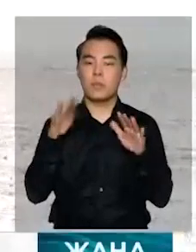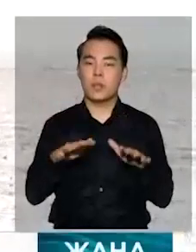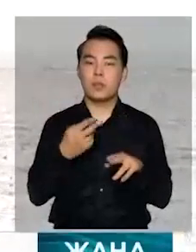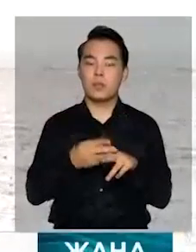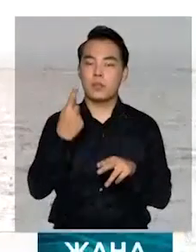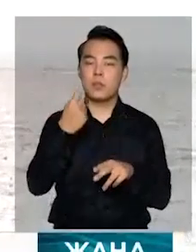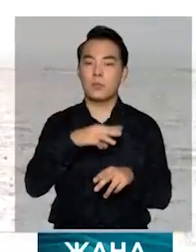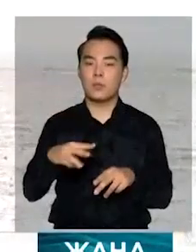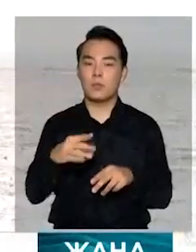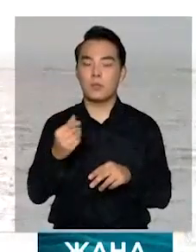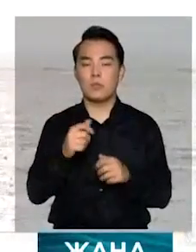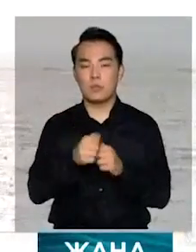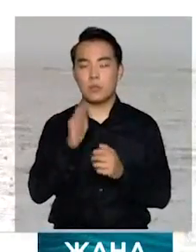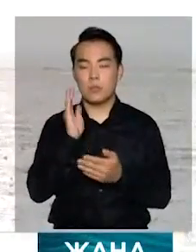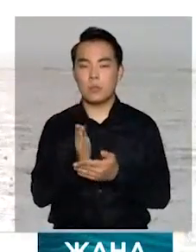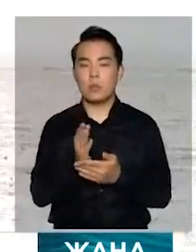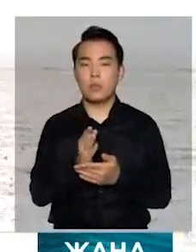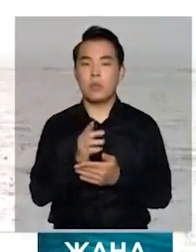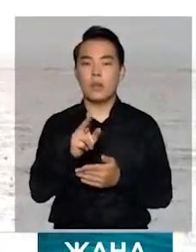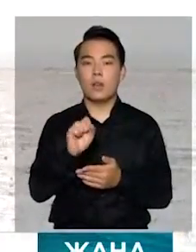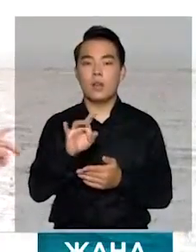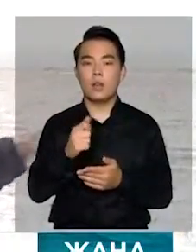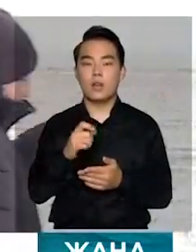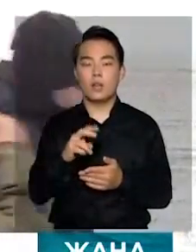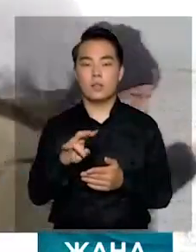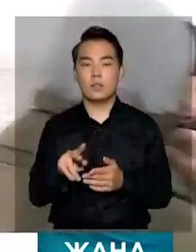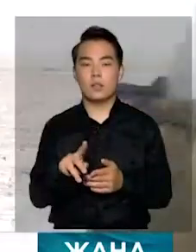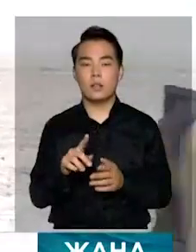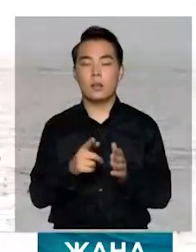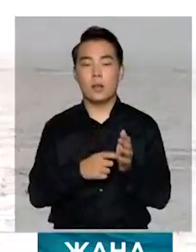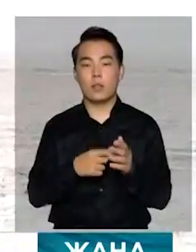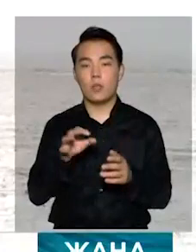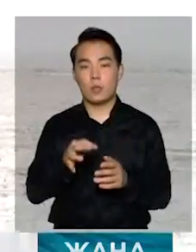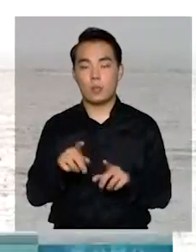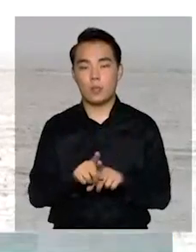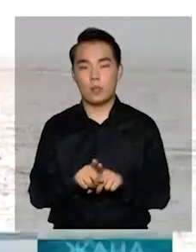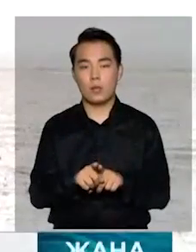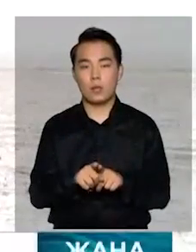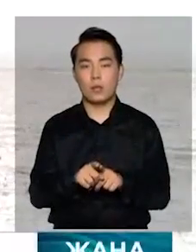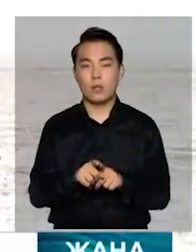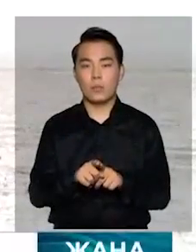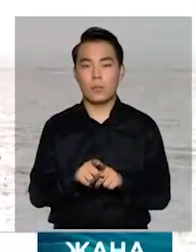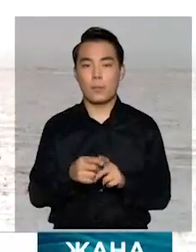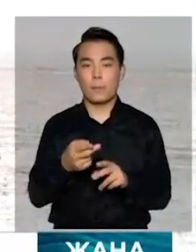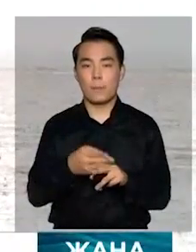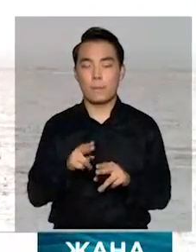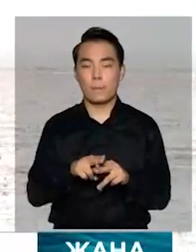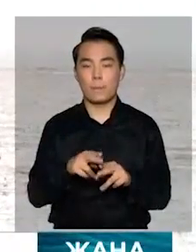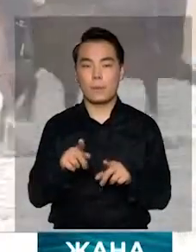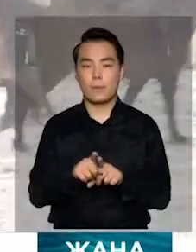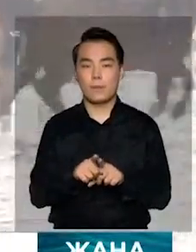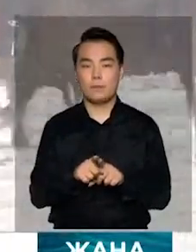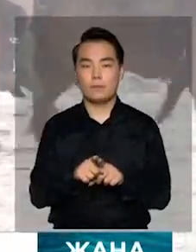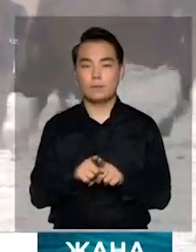9 команда қатысып жатыр. Қарағанды облысынан Тұран ел командасы, Нұра ауданынан 2 команда, Қарқыр ауданынан 2